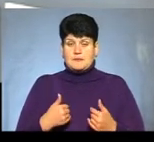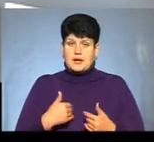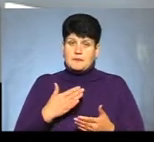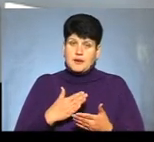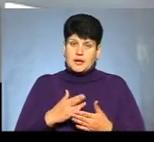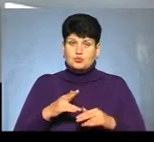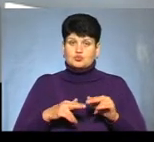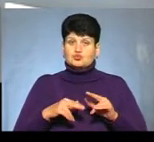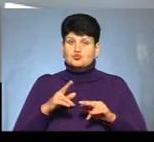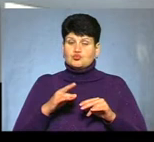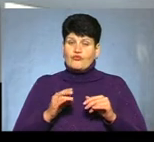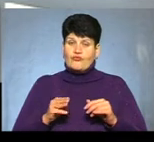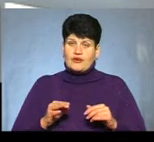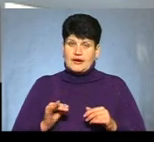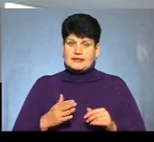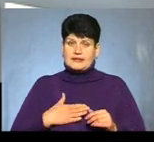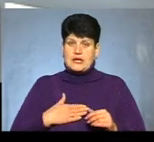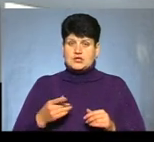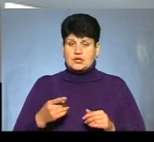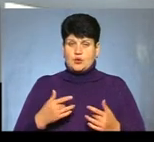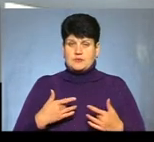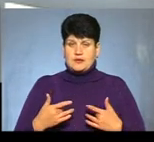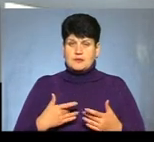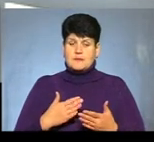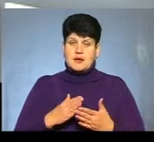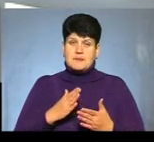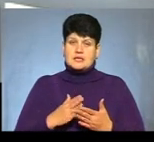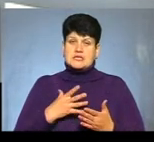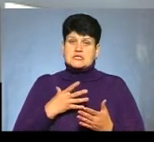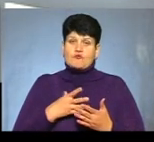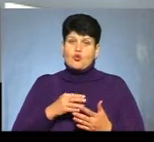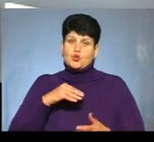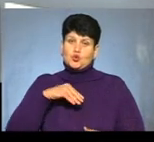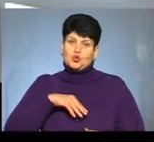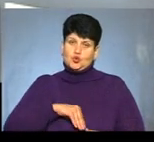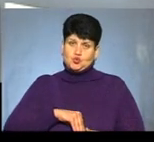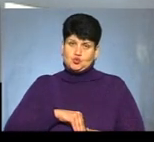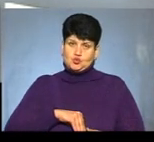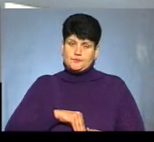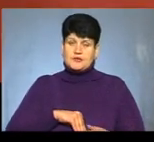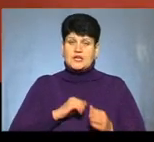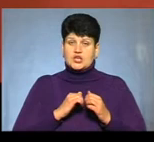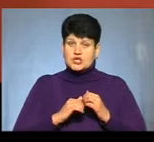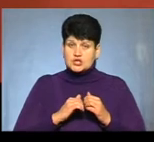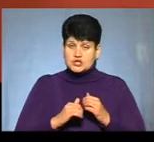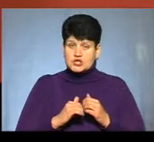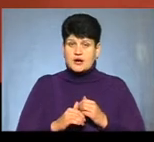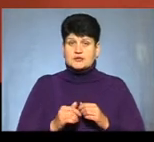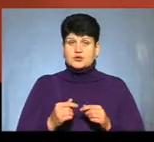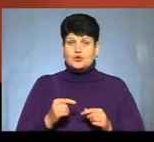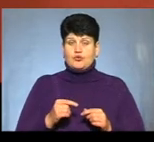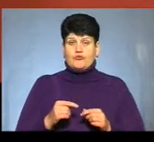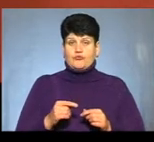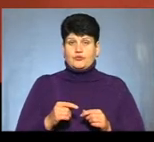треба. Ми маємо будувати, скажімо, наш тернопільський театр, він має мати свою специфіку, свою душу. І